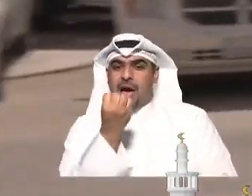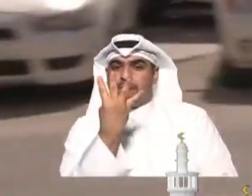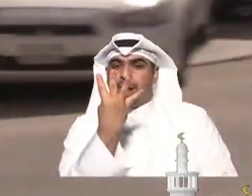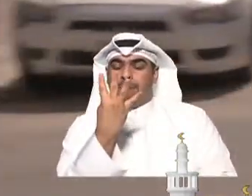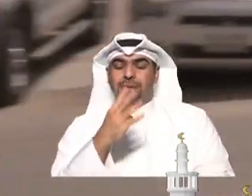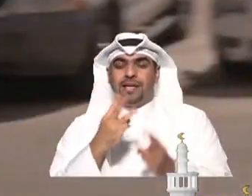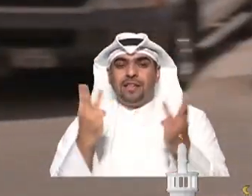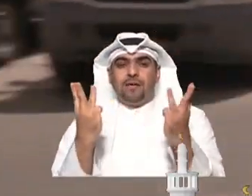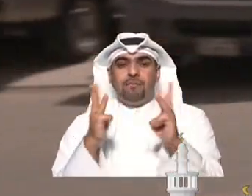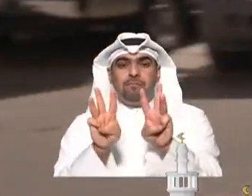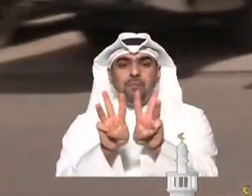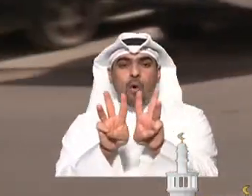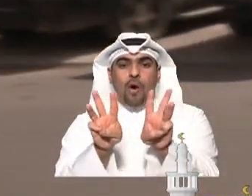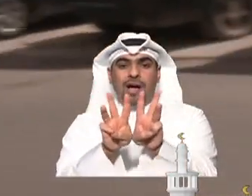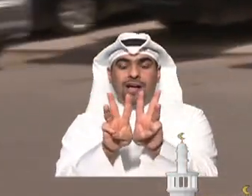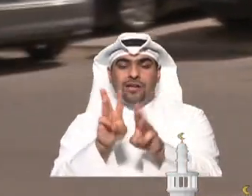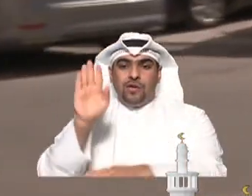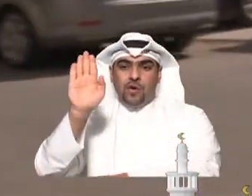الرخص